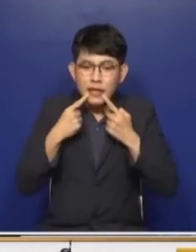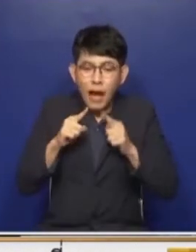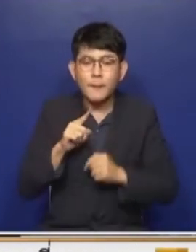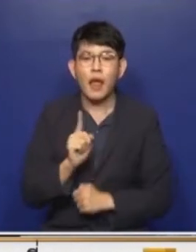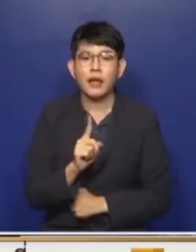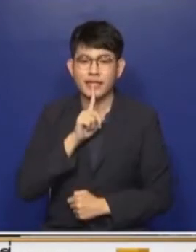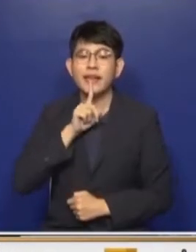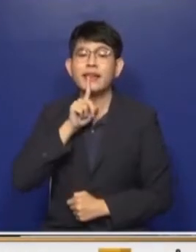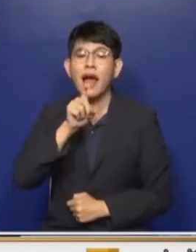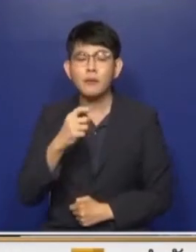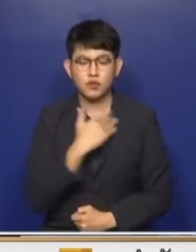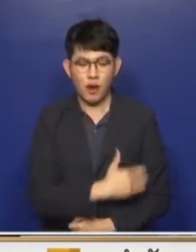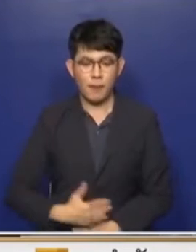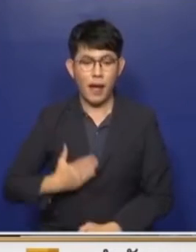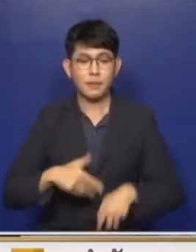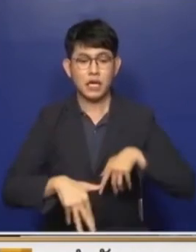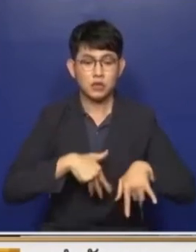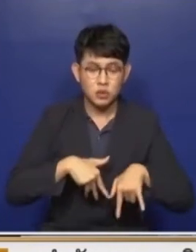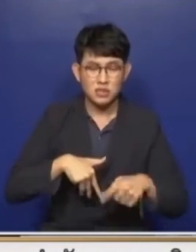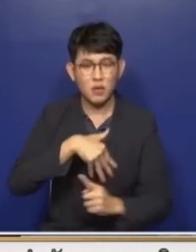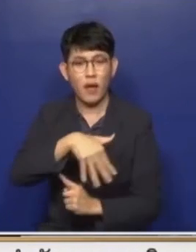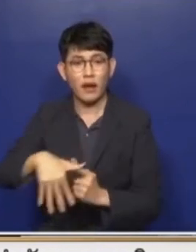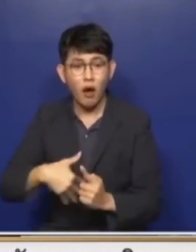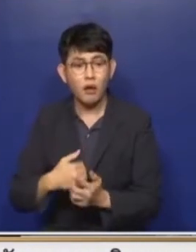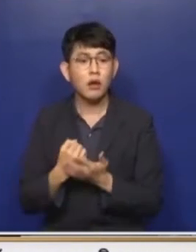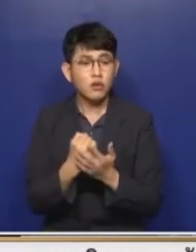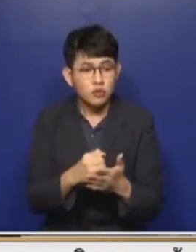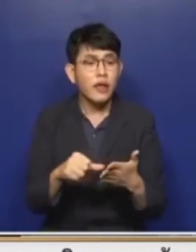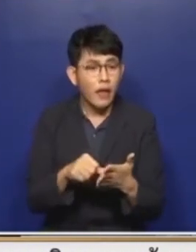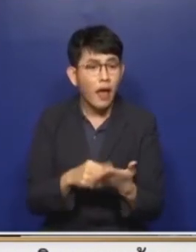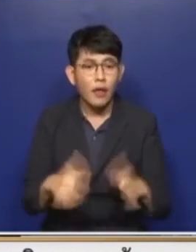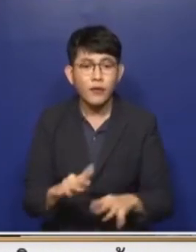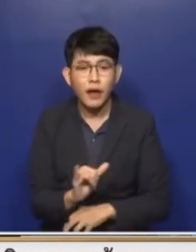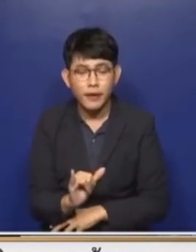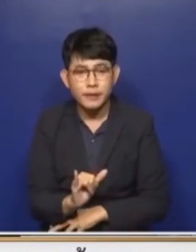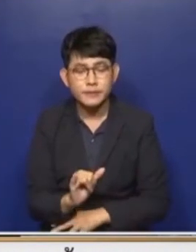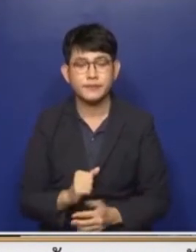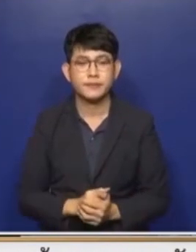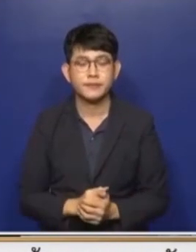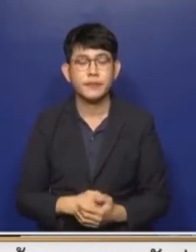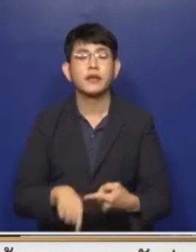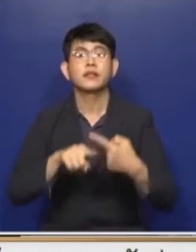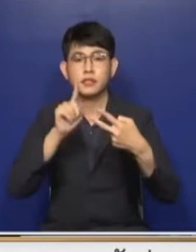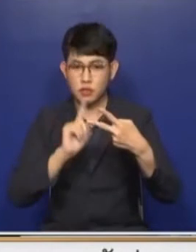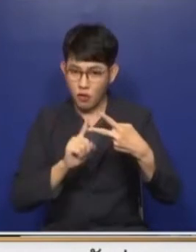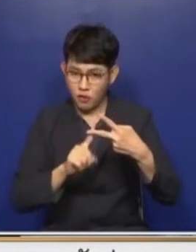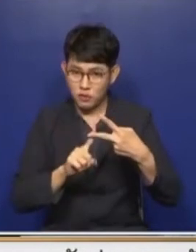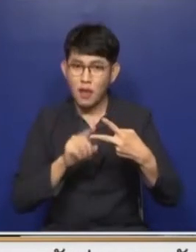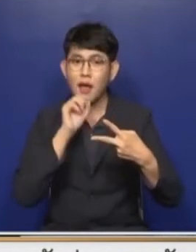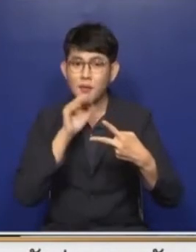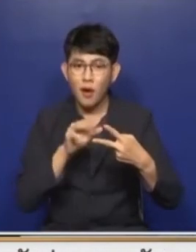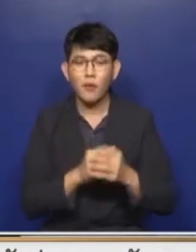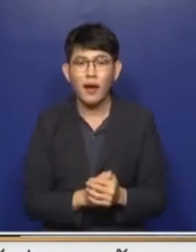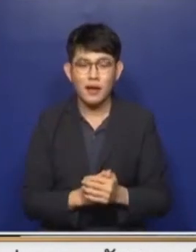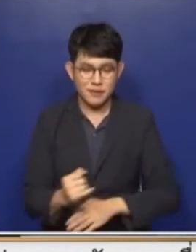็ที่สองค่ะท่บอกวาการให้